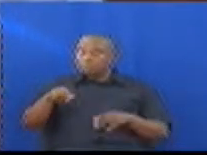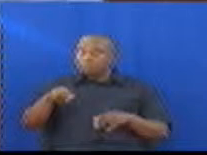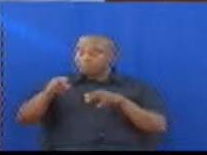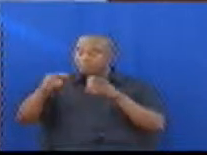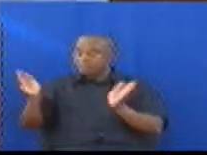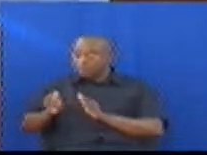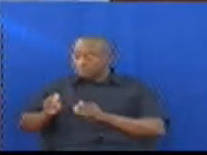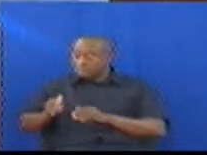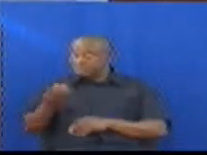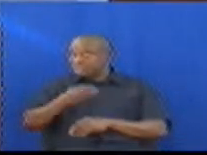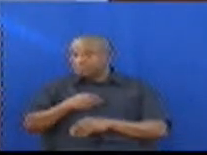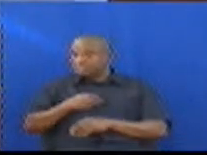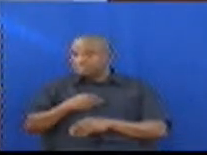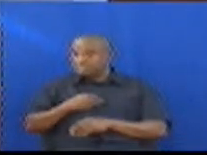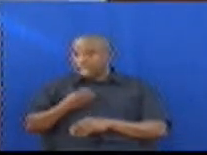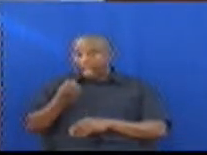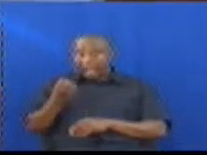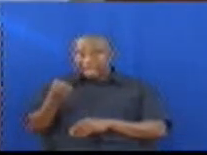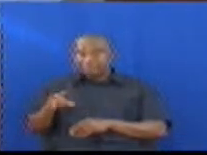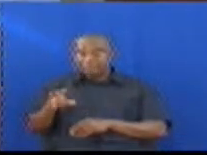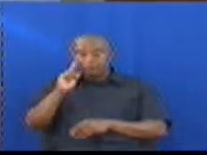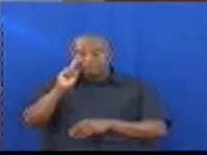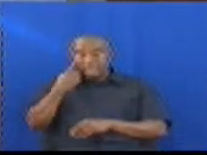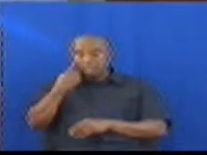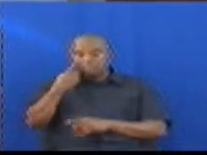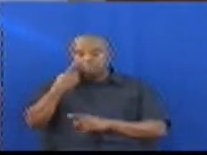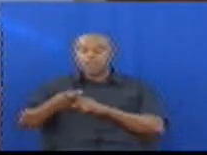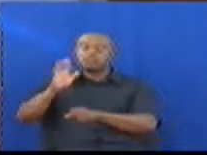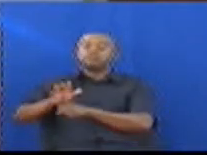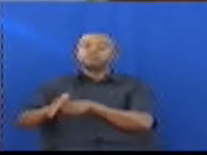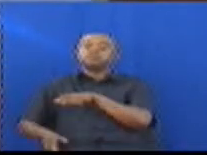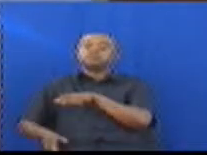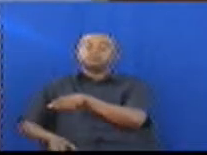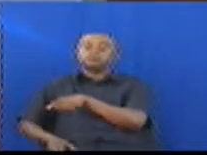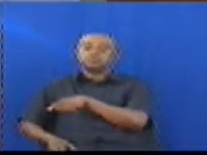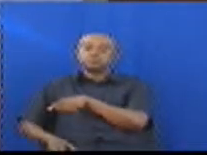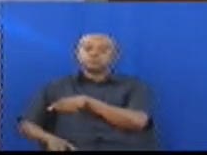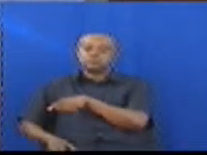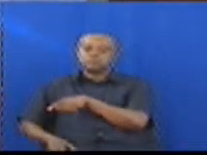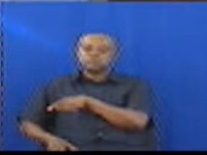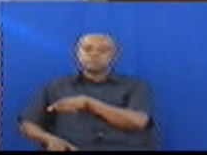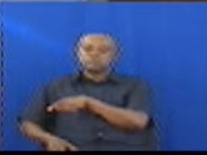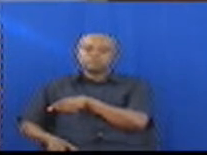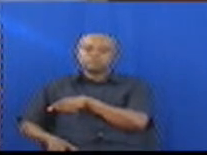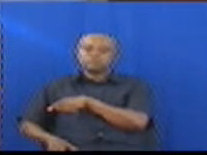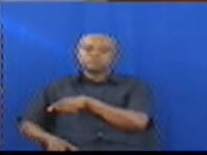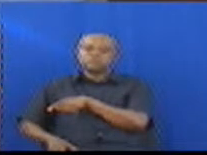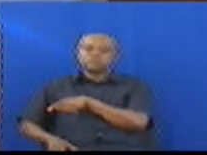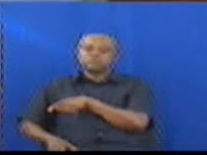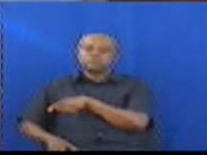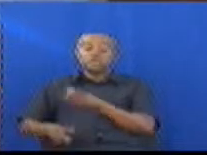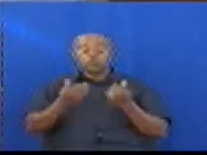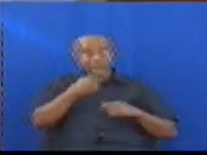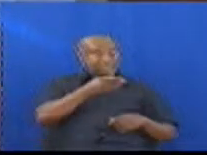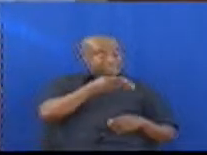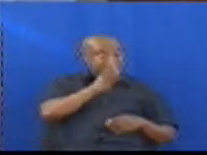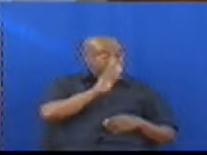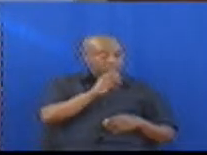mtu ambaye anakuwa advocate wa serikali, kwa sababu mara nyingi wako wengi, kazi ni